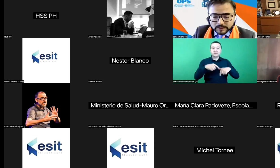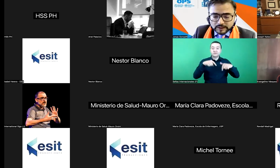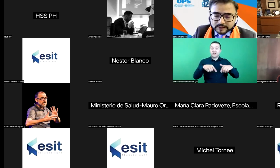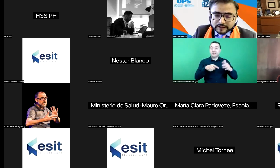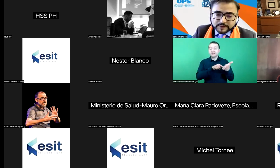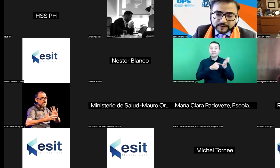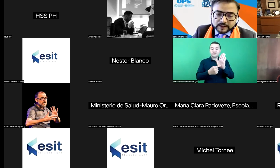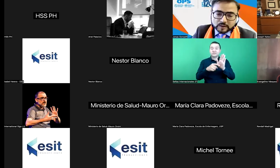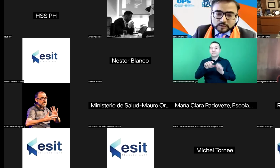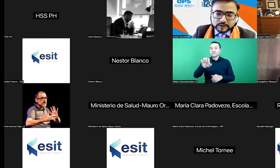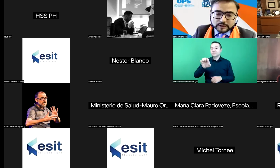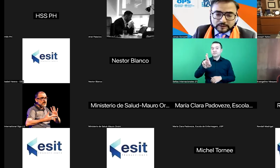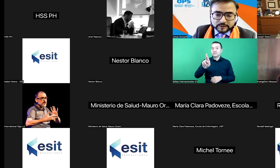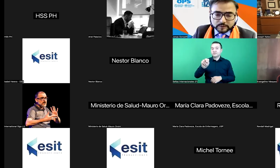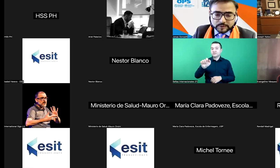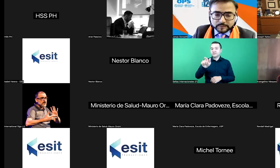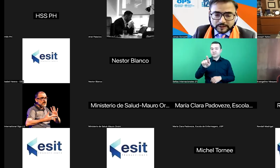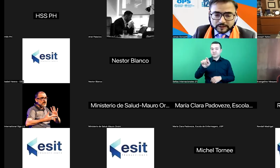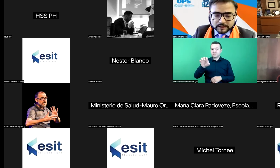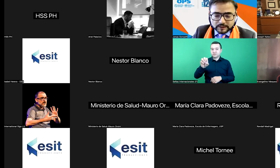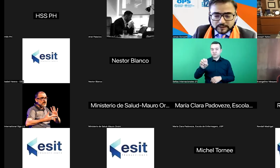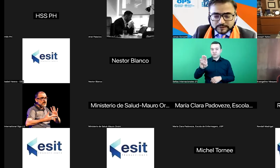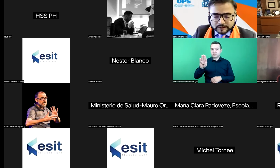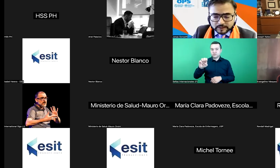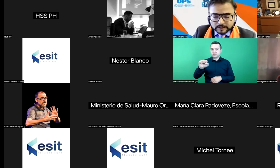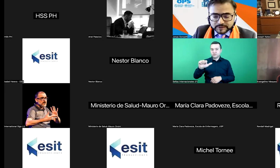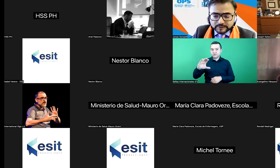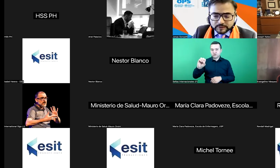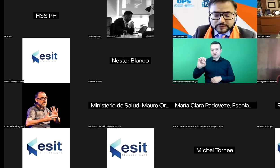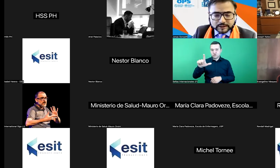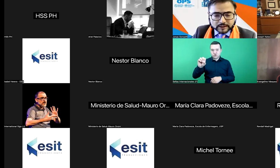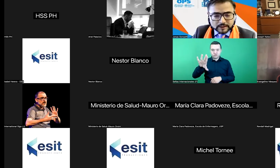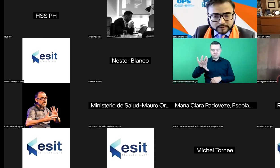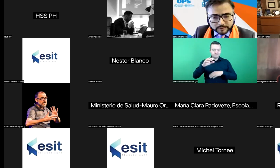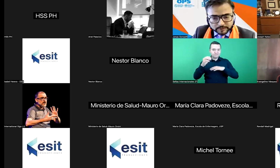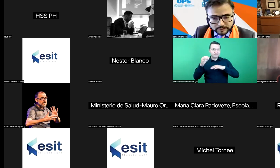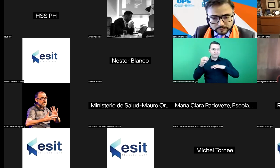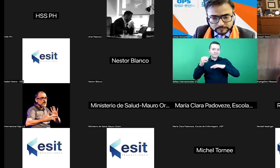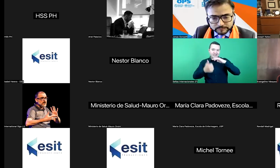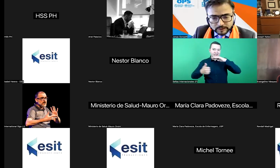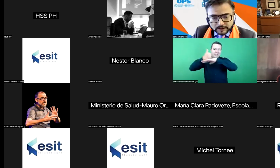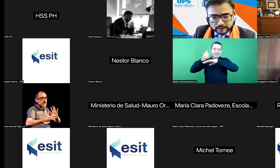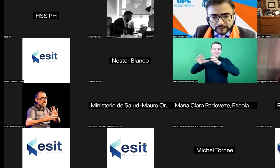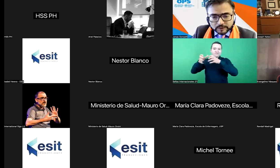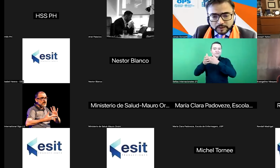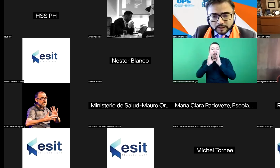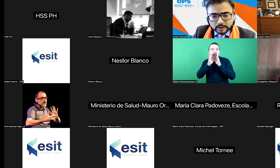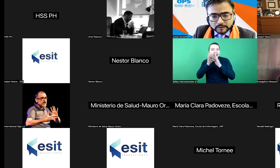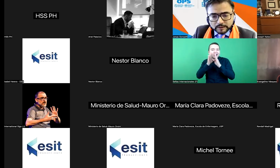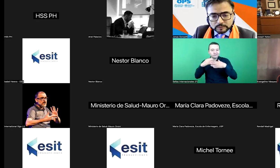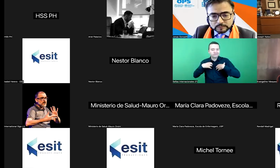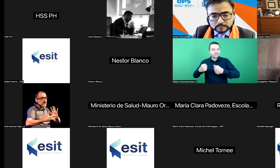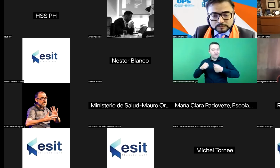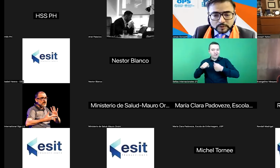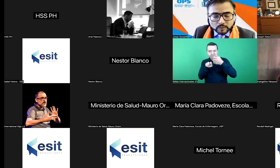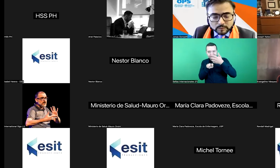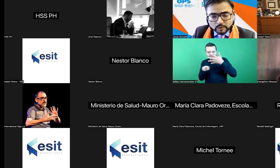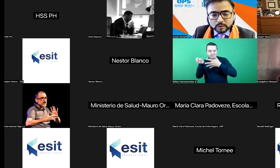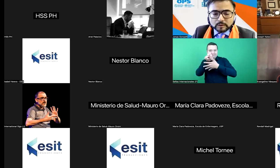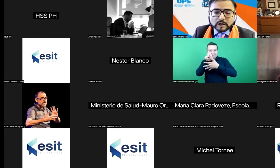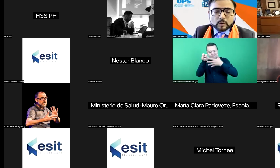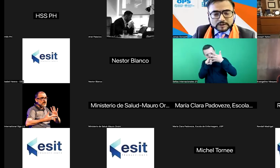le docteur Ernesto Bascolo, qui est le chef de l'unité des soins primaires et des fournitures des